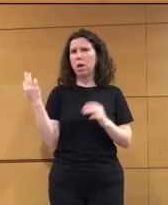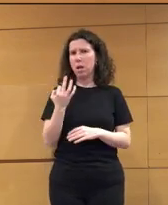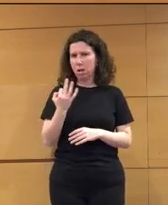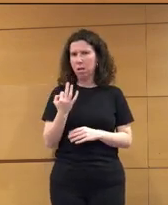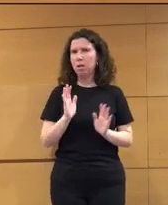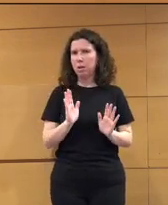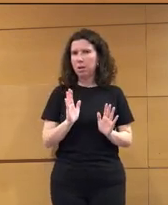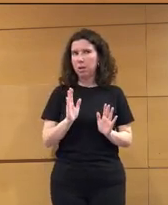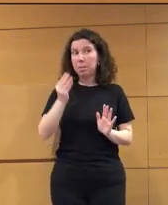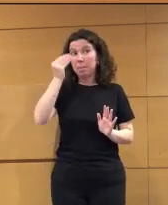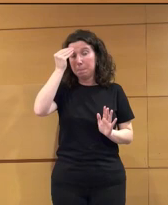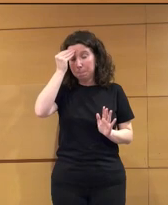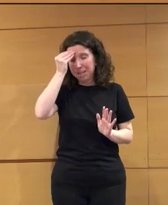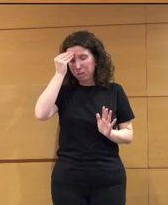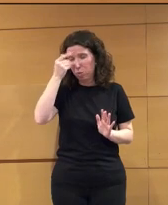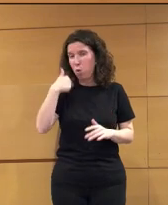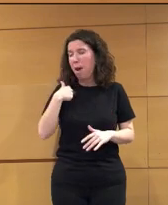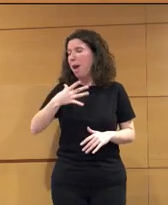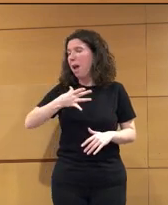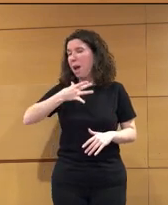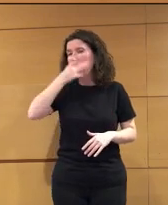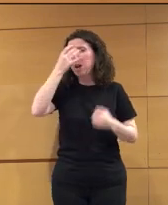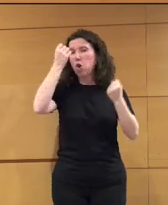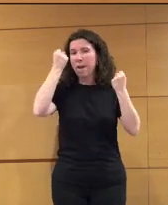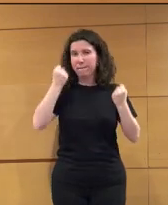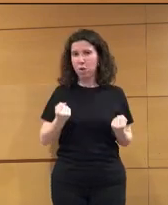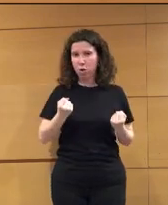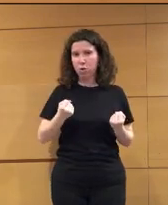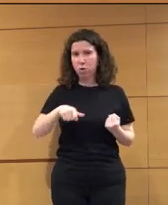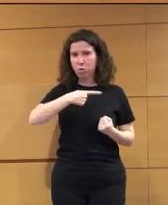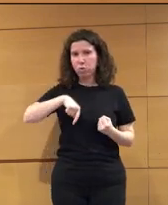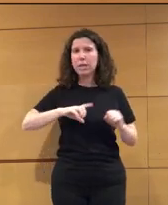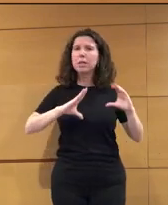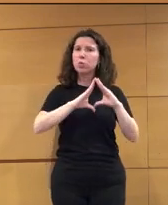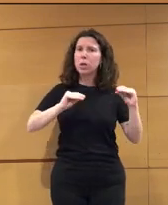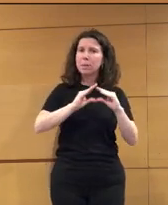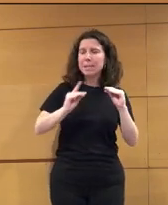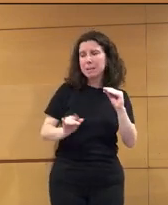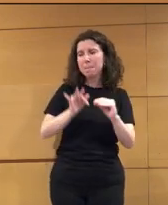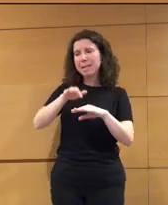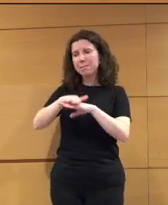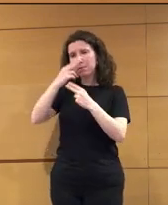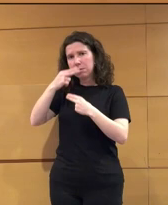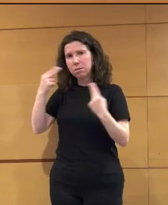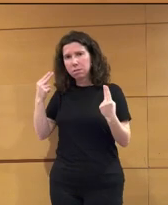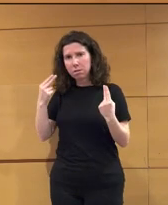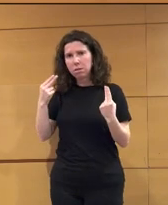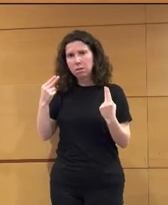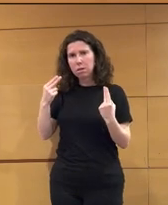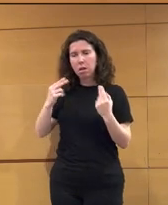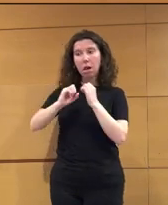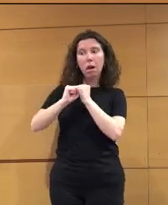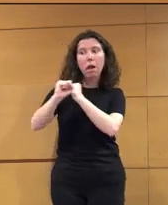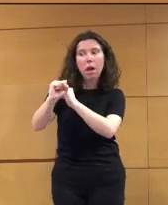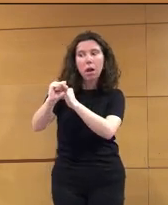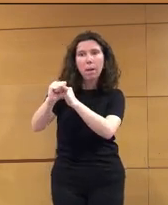és una vergonya que nosaltres com a universitat i les administracions estiguin tancades dins d'una eina